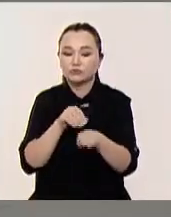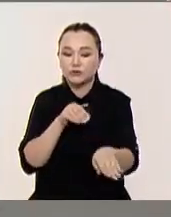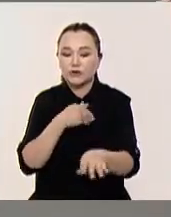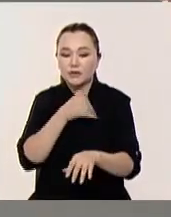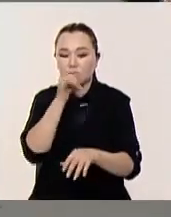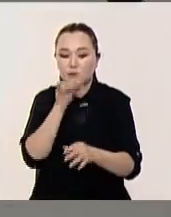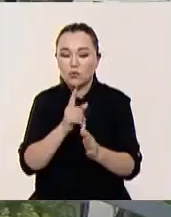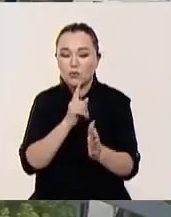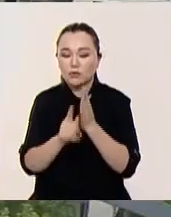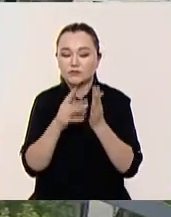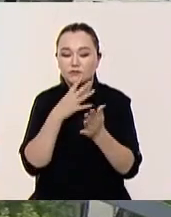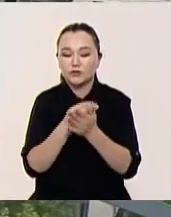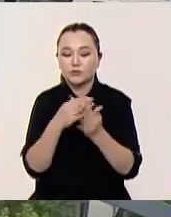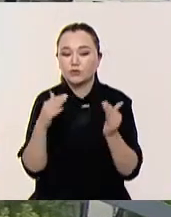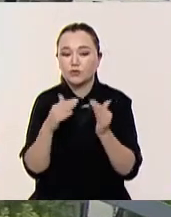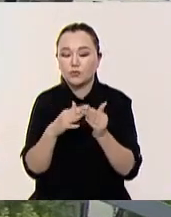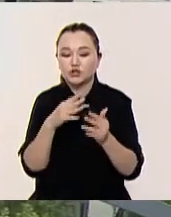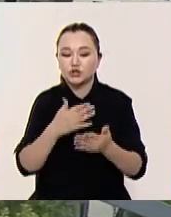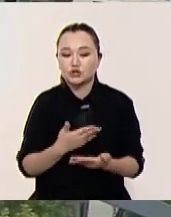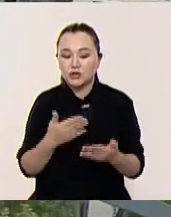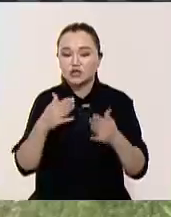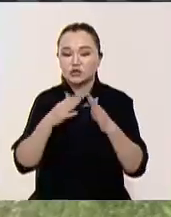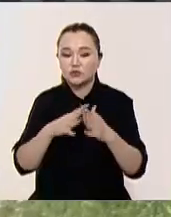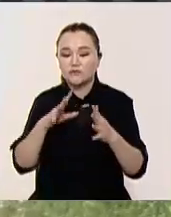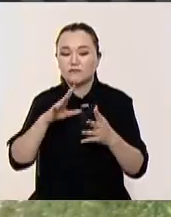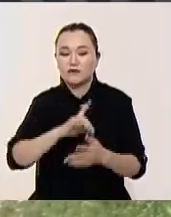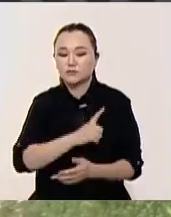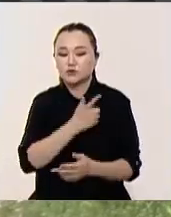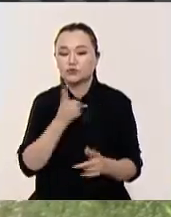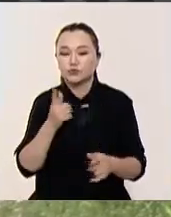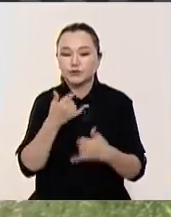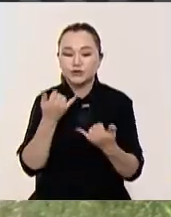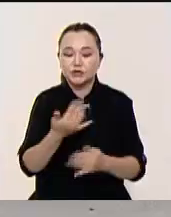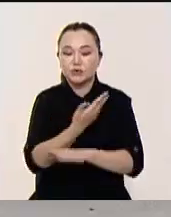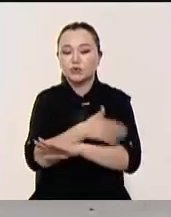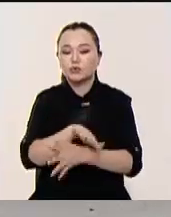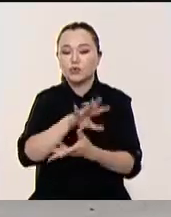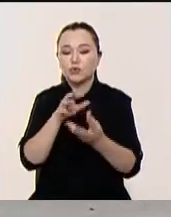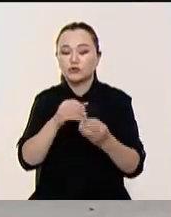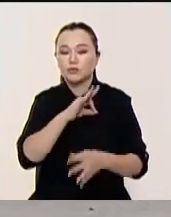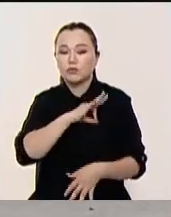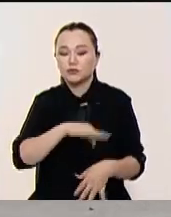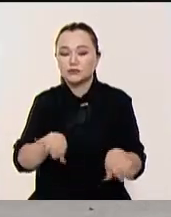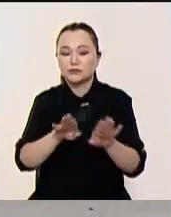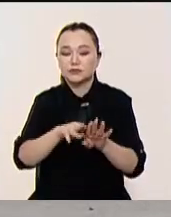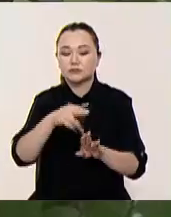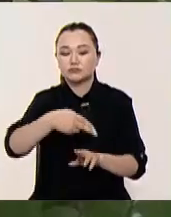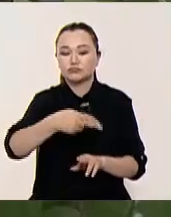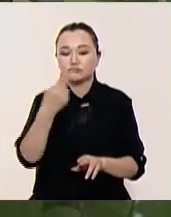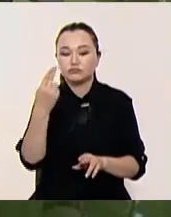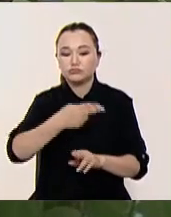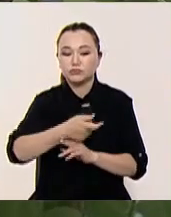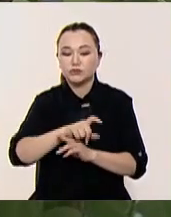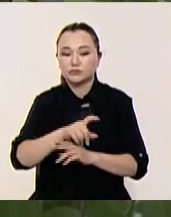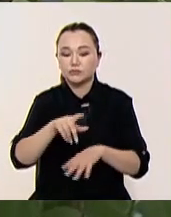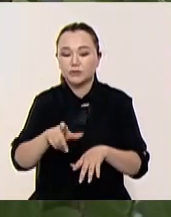могу пройти к своему дому. Жители же жилого комплекса возмущены тем, что сейчас улица общего пользования перекрыта шлагбаумом. И теперь